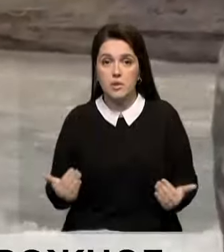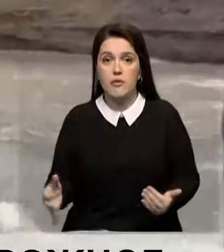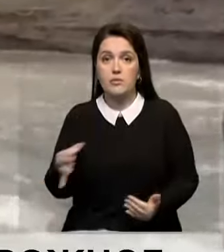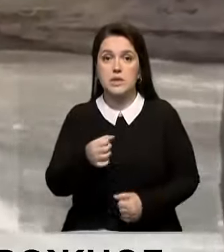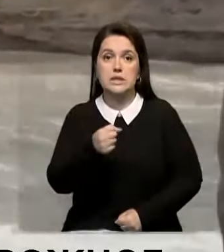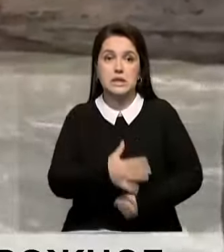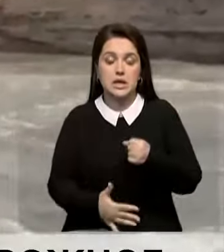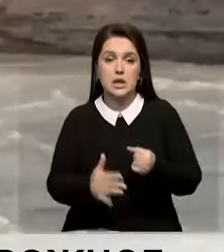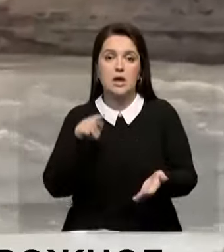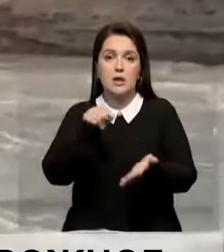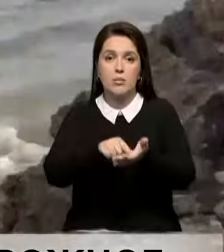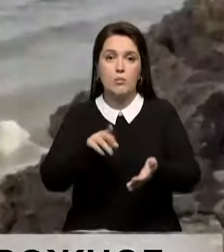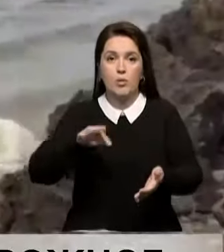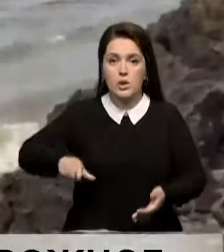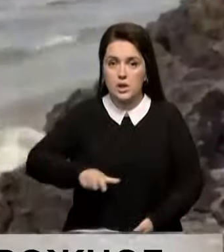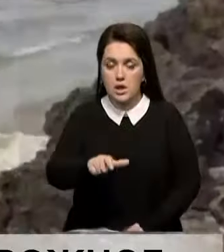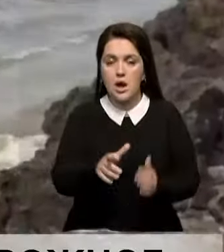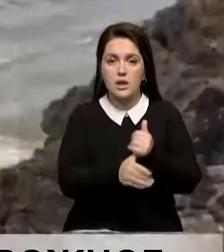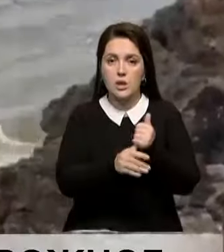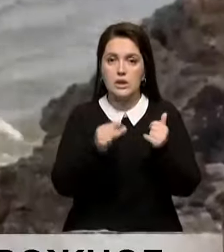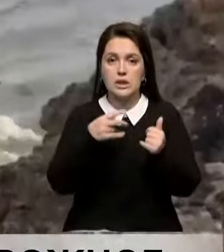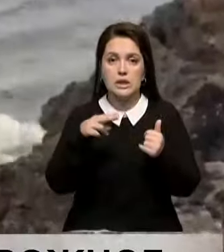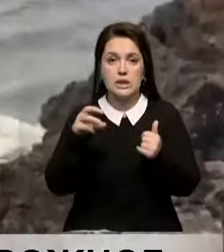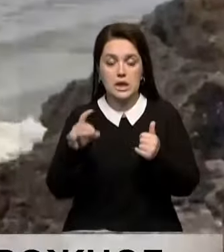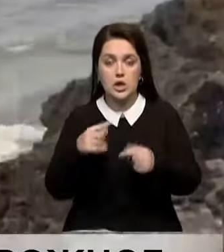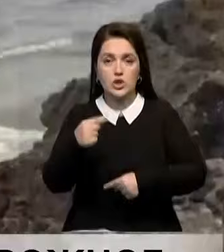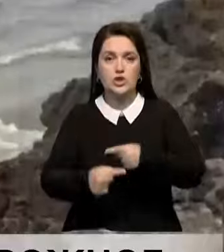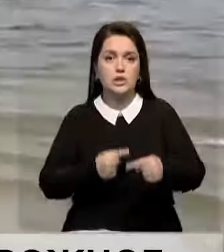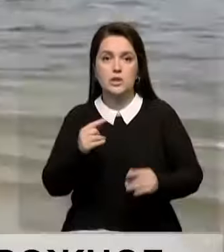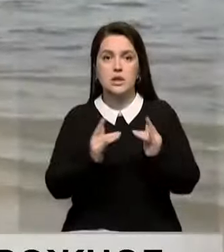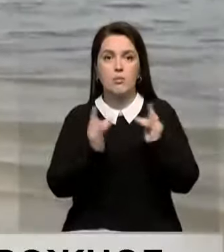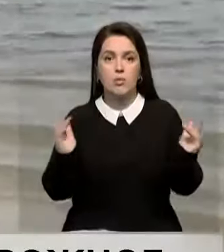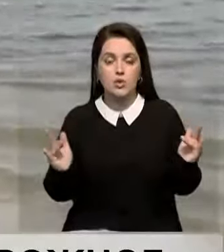в областной центр добраться можно будет по трассе Атырау-Индер через